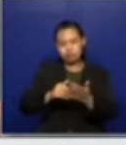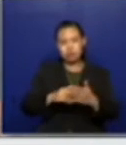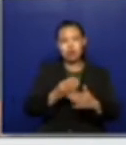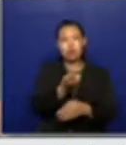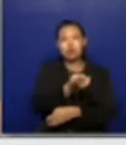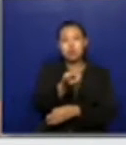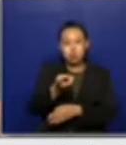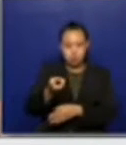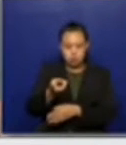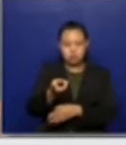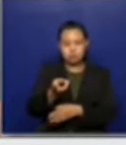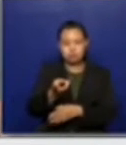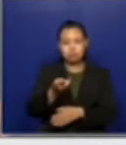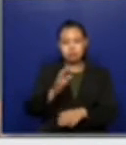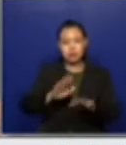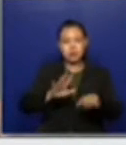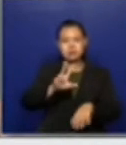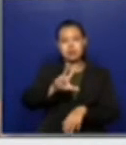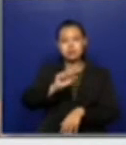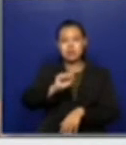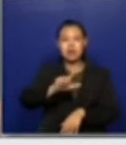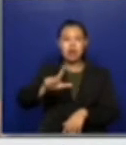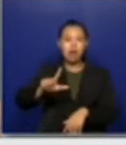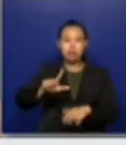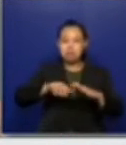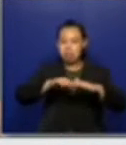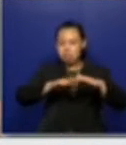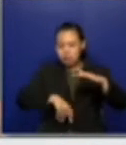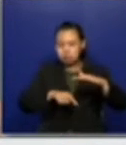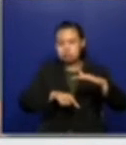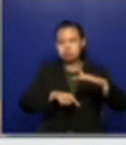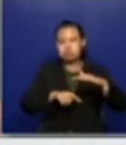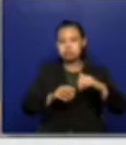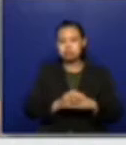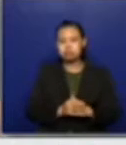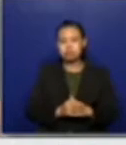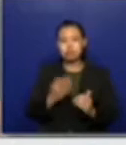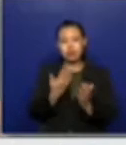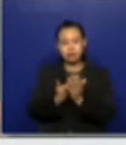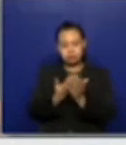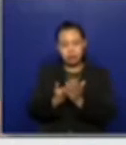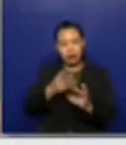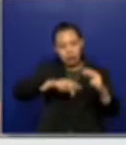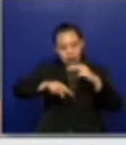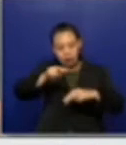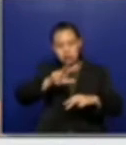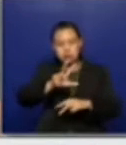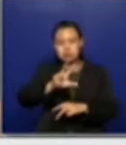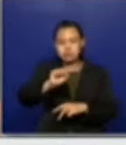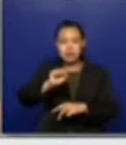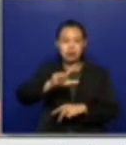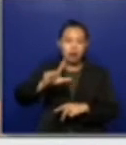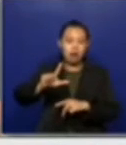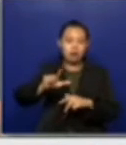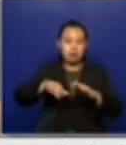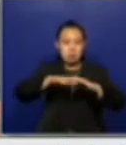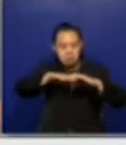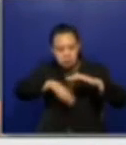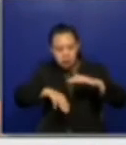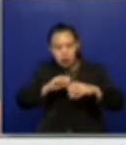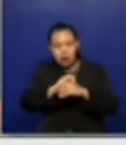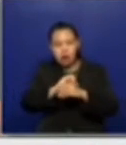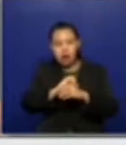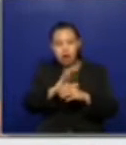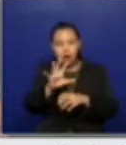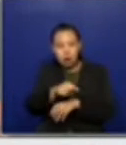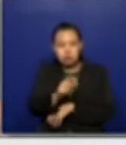ไม่ต่ำกว่า 3 แสนล้านถามว่าจะหาเงิน 3 แสนล้านบาทมาจากไหนมาใช้ในการพัฒ